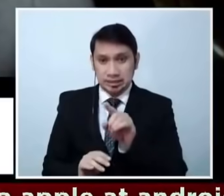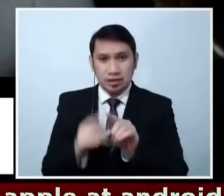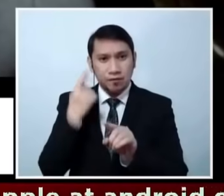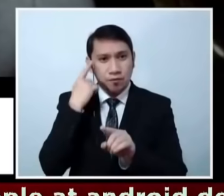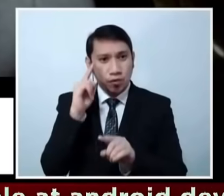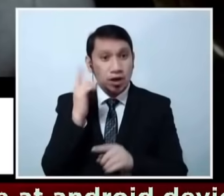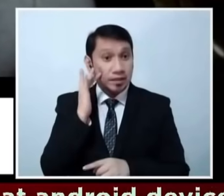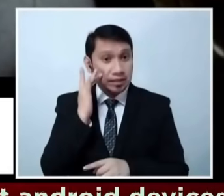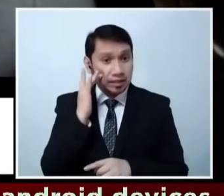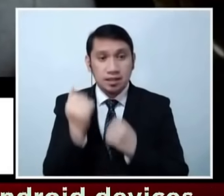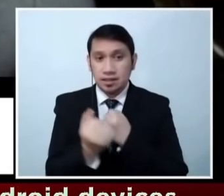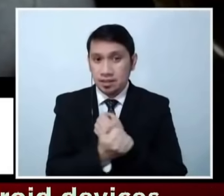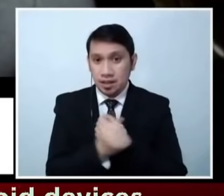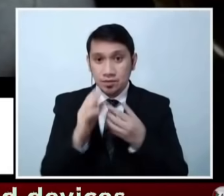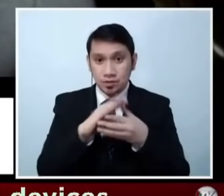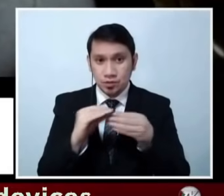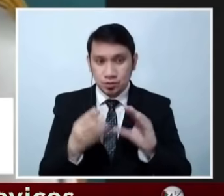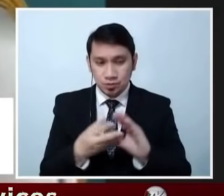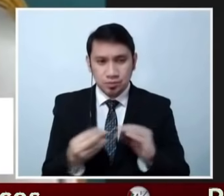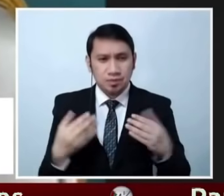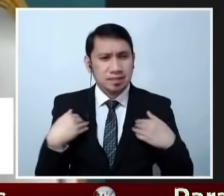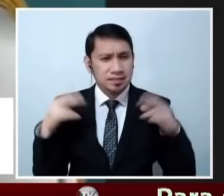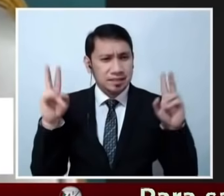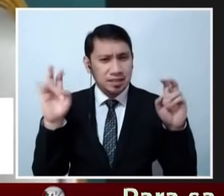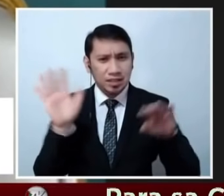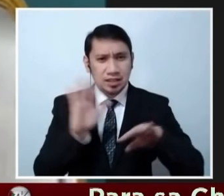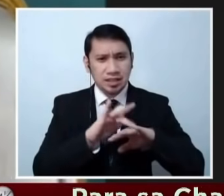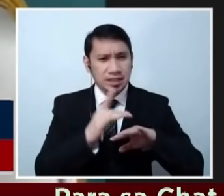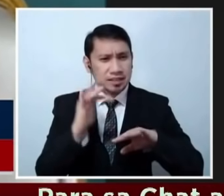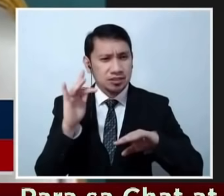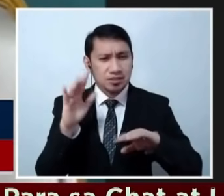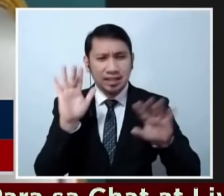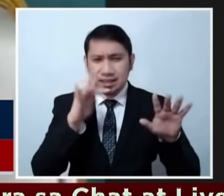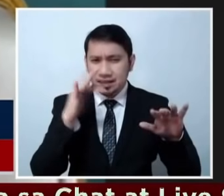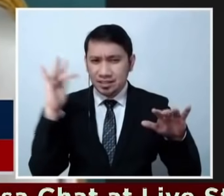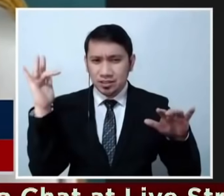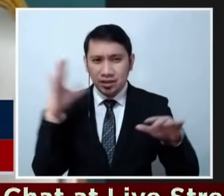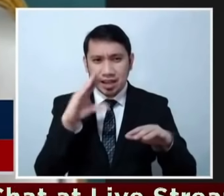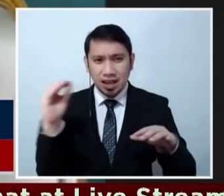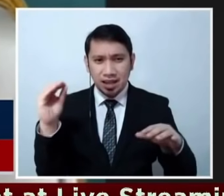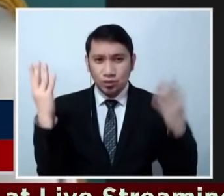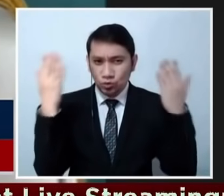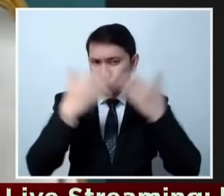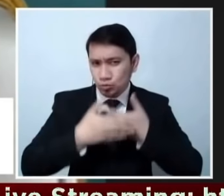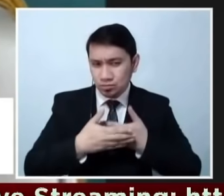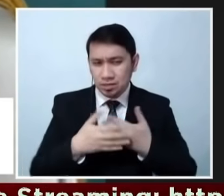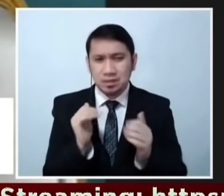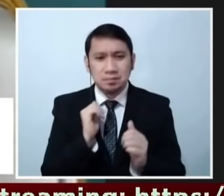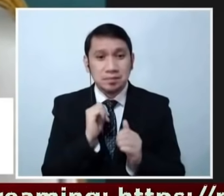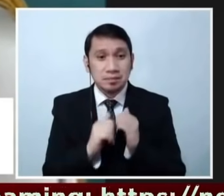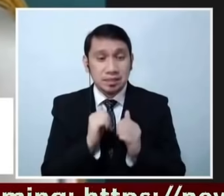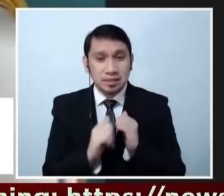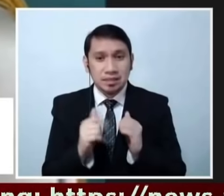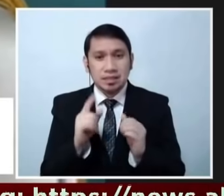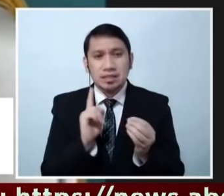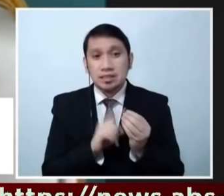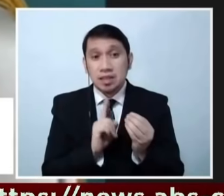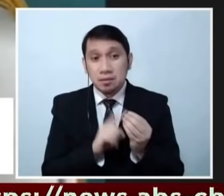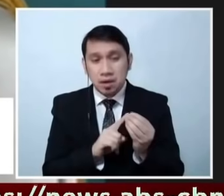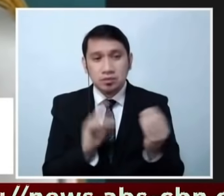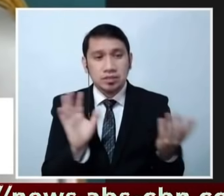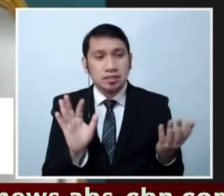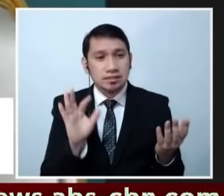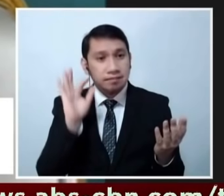story na may titulong Glitter and Doom. Glitter and Doom is basically It is a fantastical